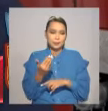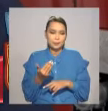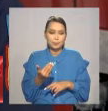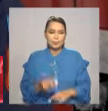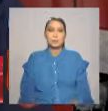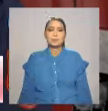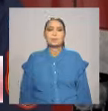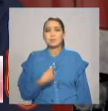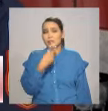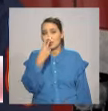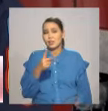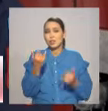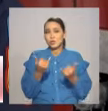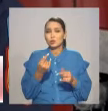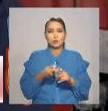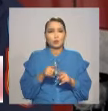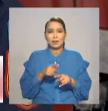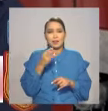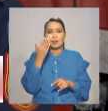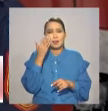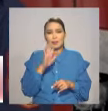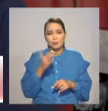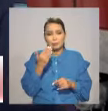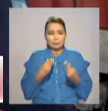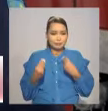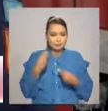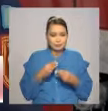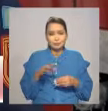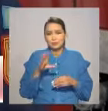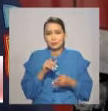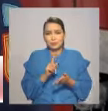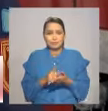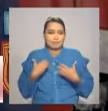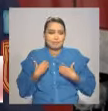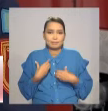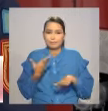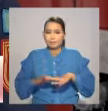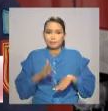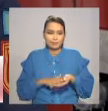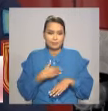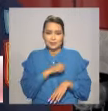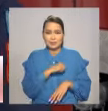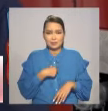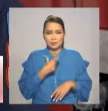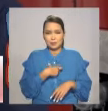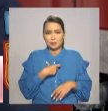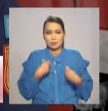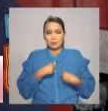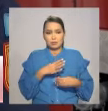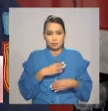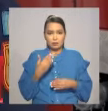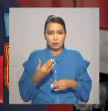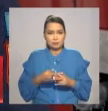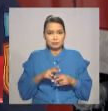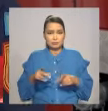спасателей. Мы видим сейчас, что это нелегко. Одно обмундирование чего стоит. Оно довольно тяжелое, и их на себе носить сложно. А пожарные должны при этом